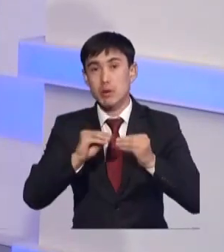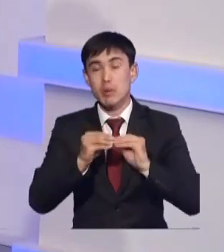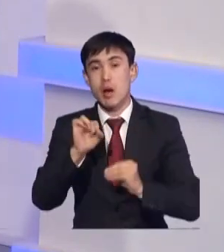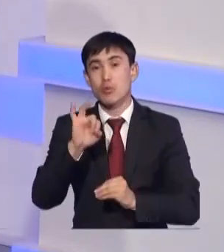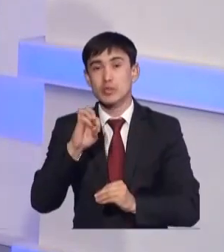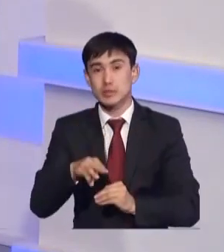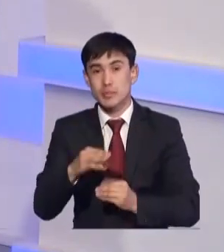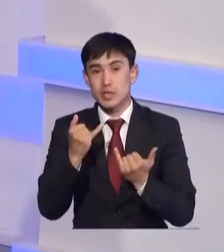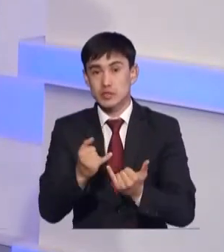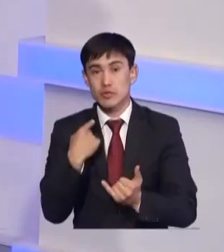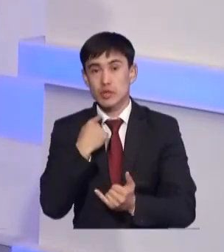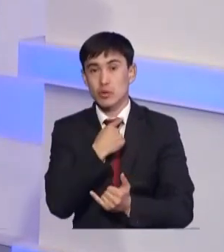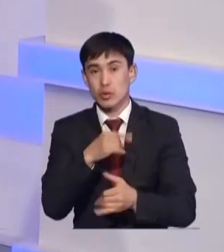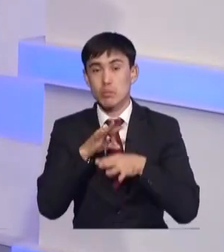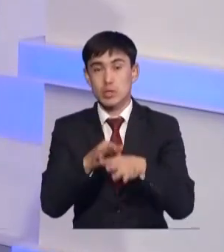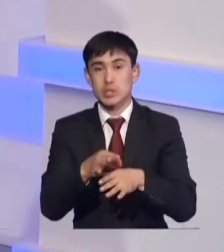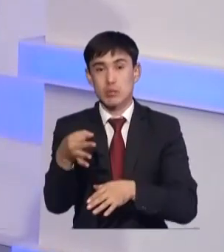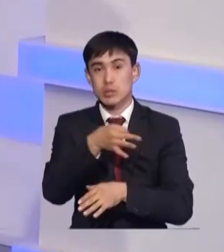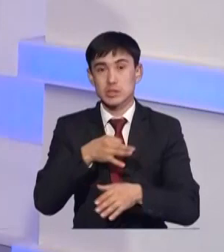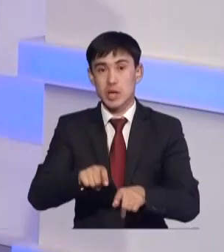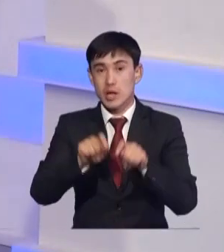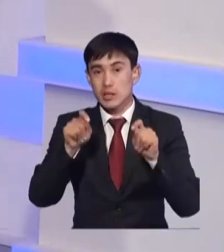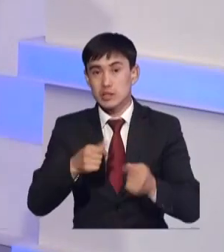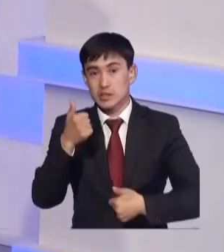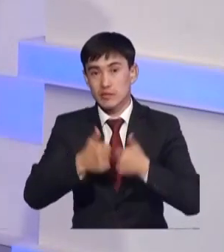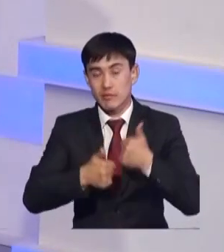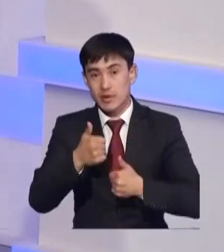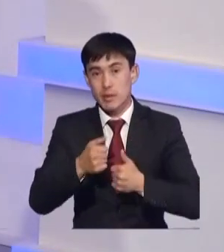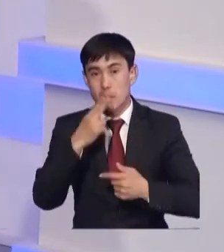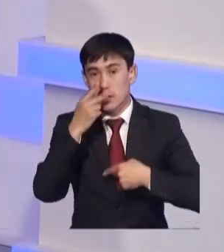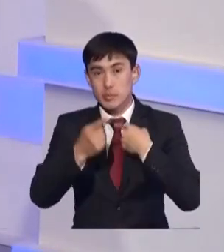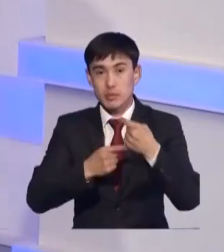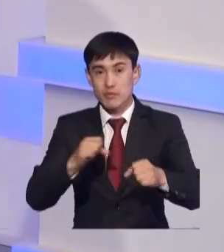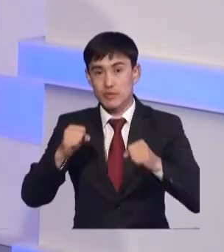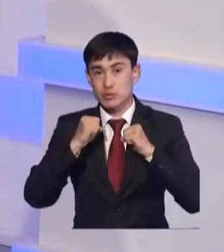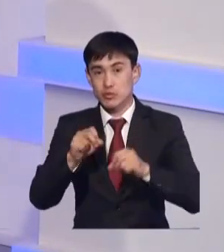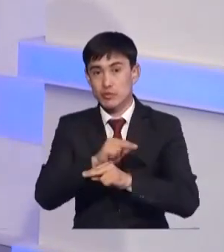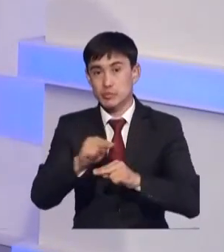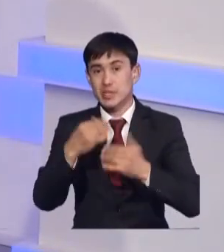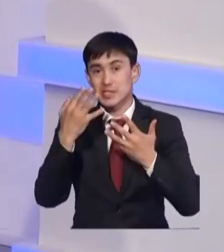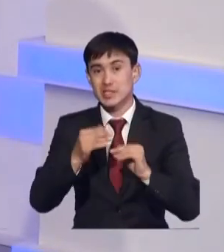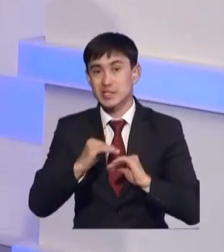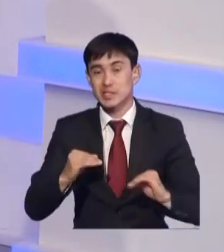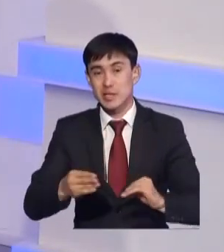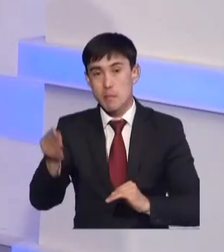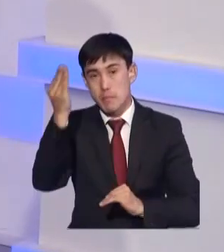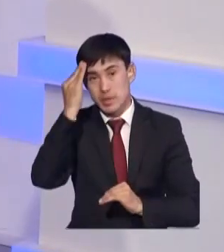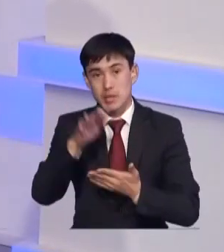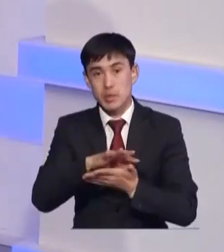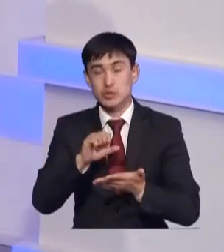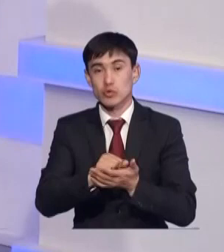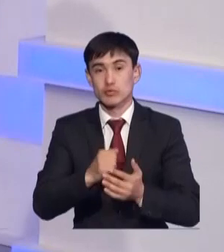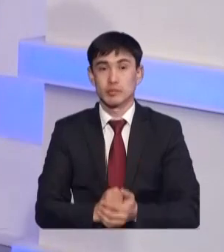проблеме аутизма сегодня в лдо Кургане прошли областные открытые соревнования по адаптивному физическому воспитанию среди детей с